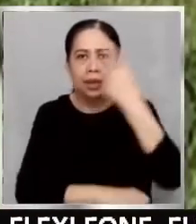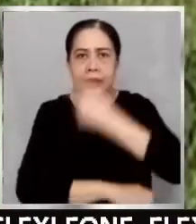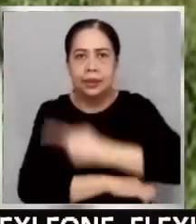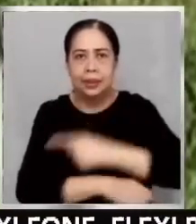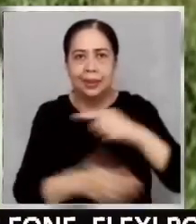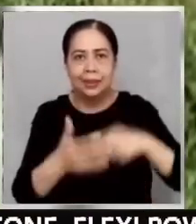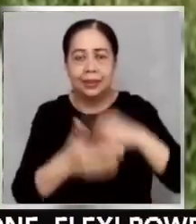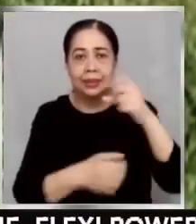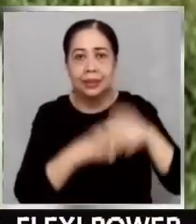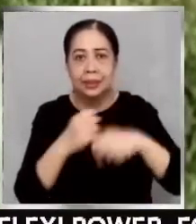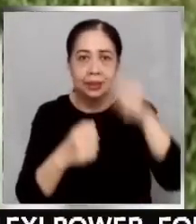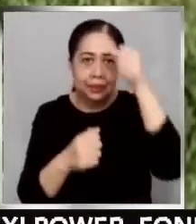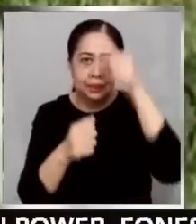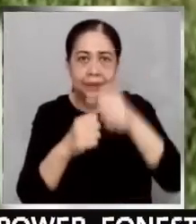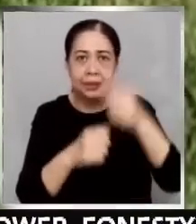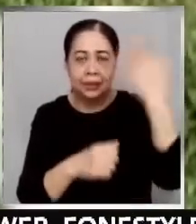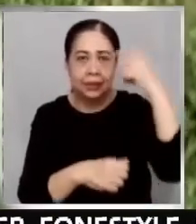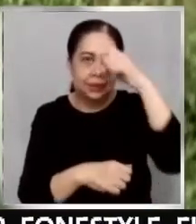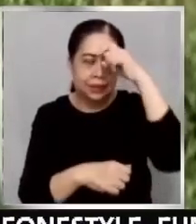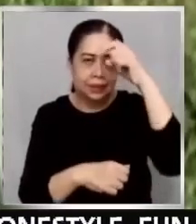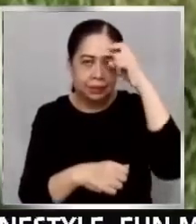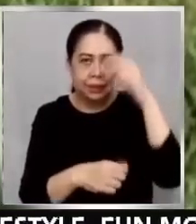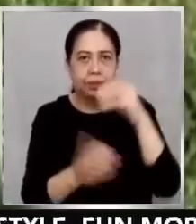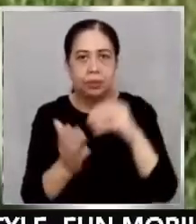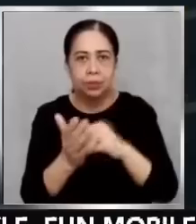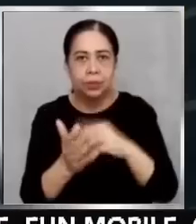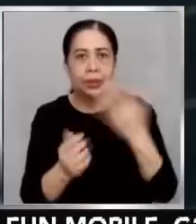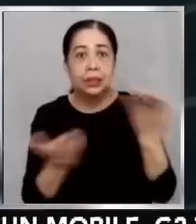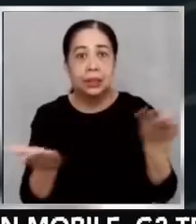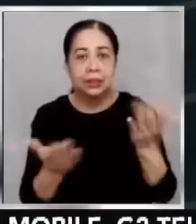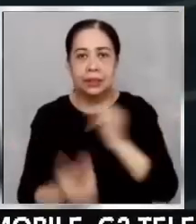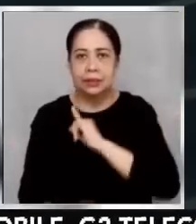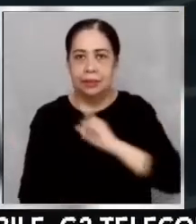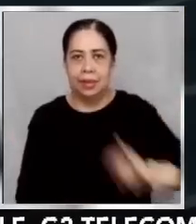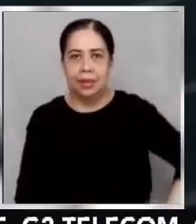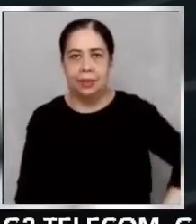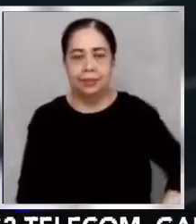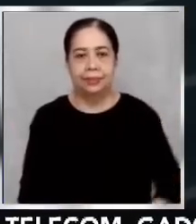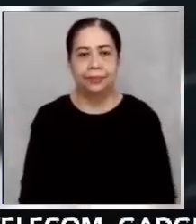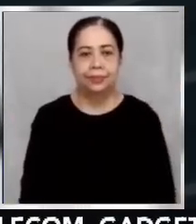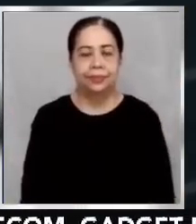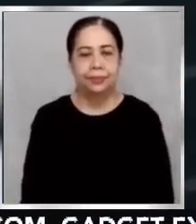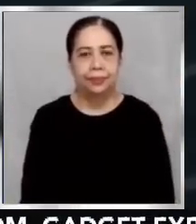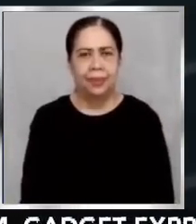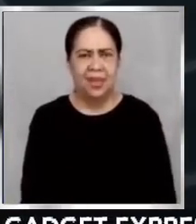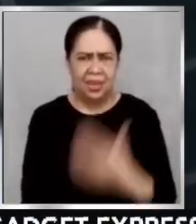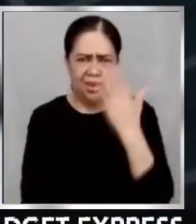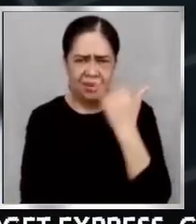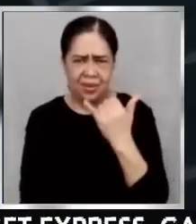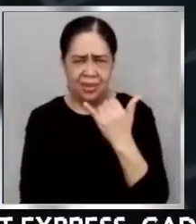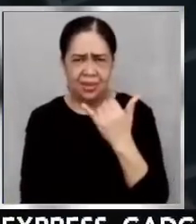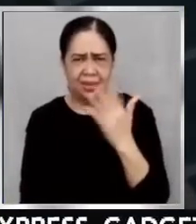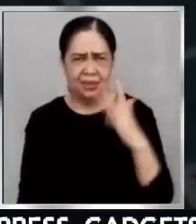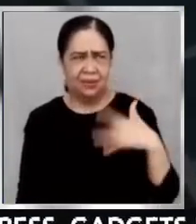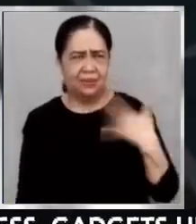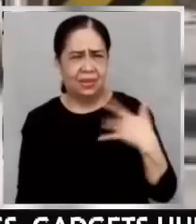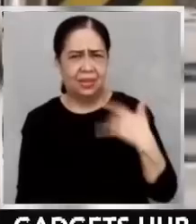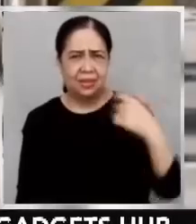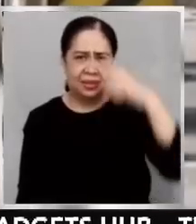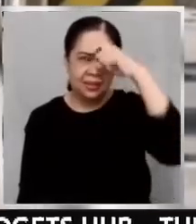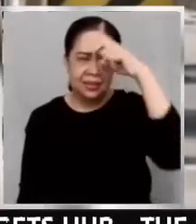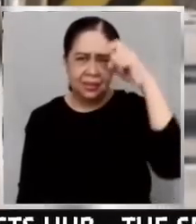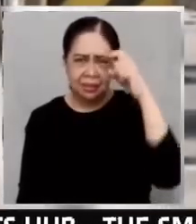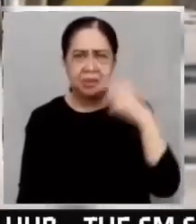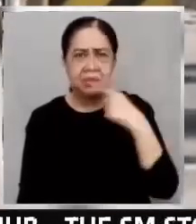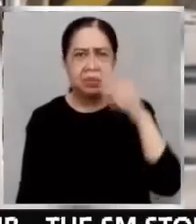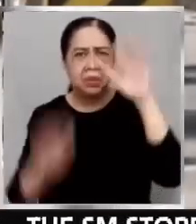na noong tag-init pa naitala sa Isabela. Eh bakit nga ba summer feels pa rin ang panahon? Gayong